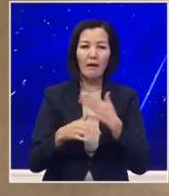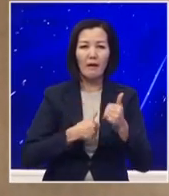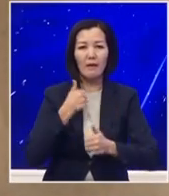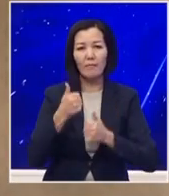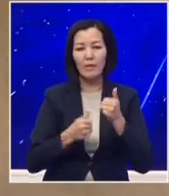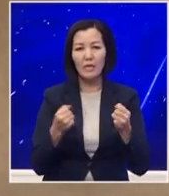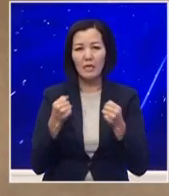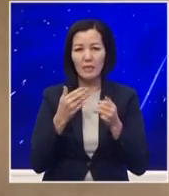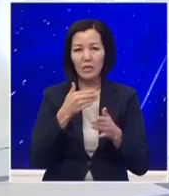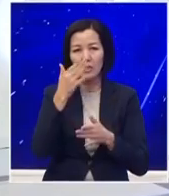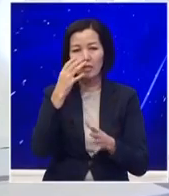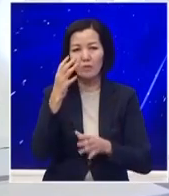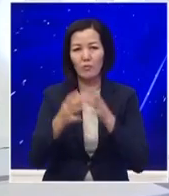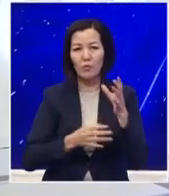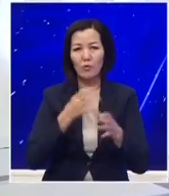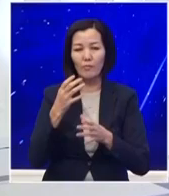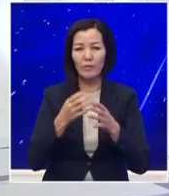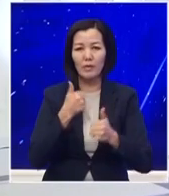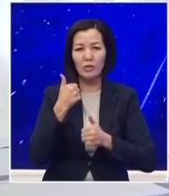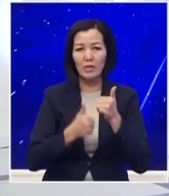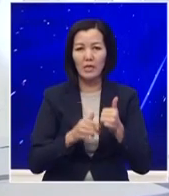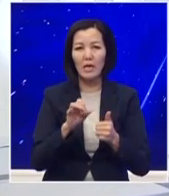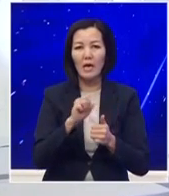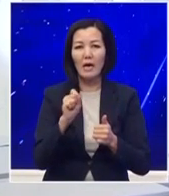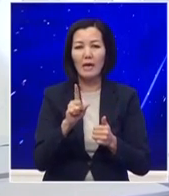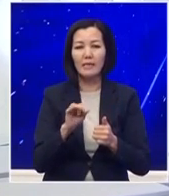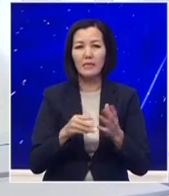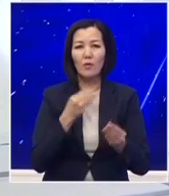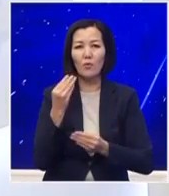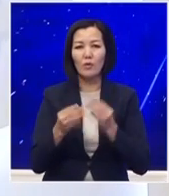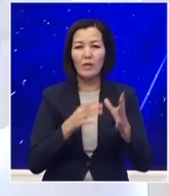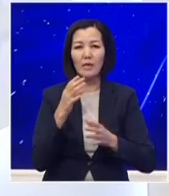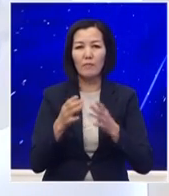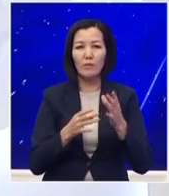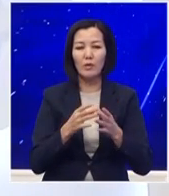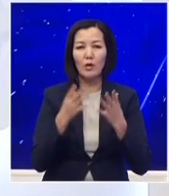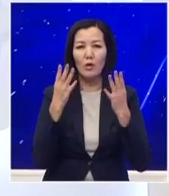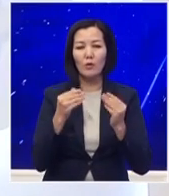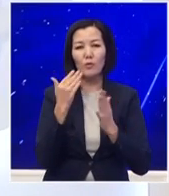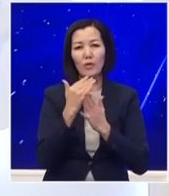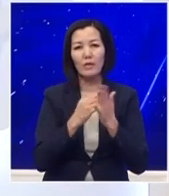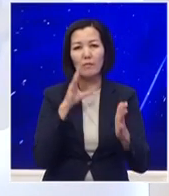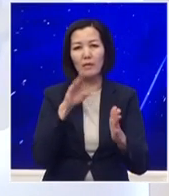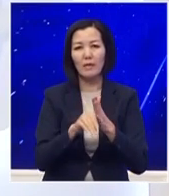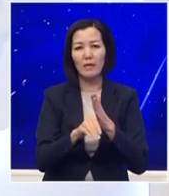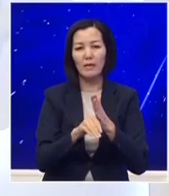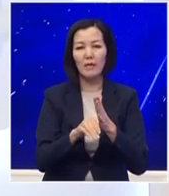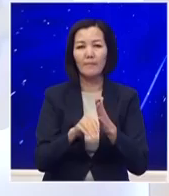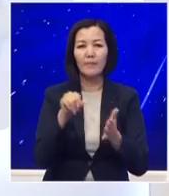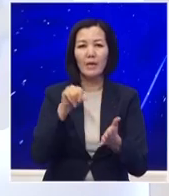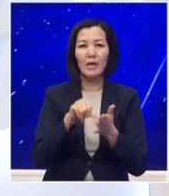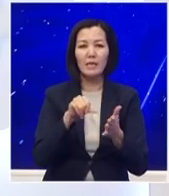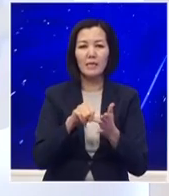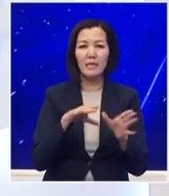қысқы және жазғы бүкіл әлемдік универсиада, Азия ойындары мен әлем біріншіліктері күн тәртібіне енген. Осыған қатысатын